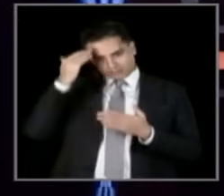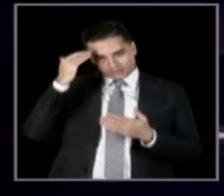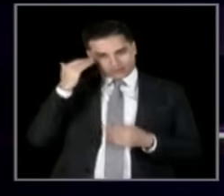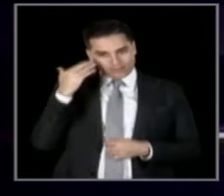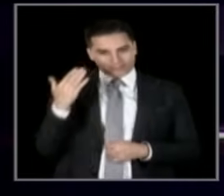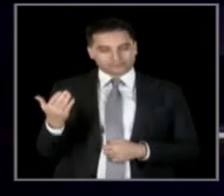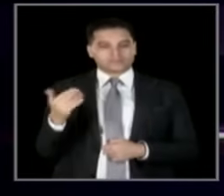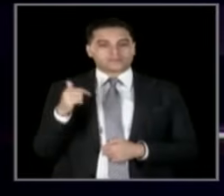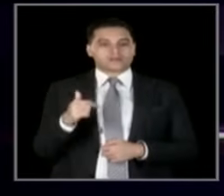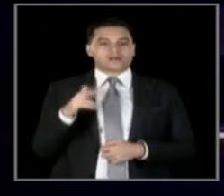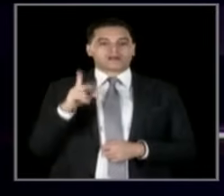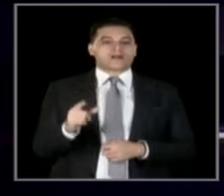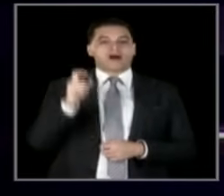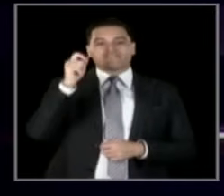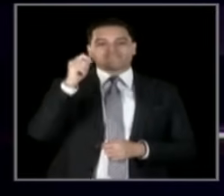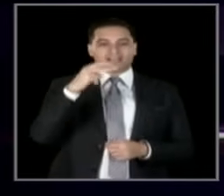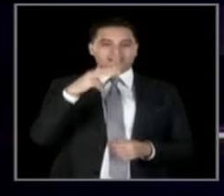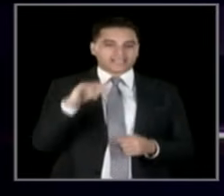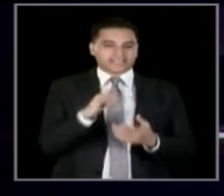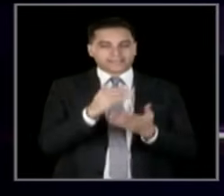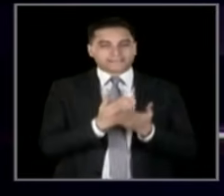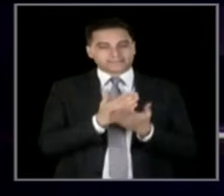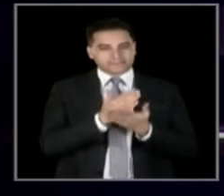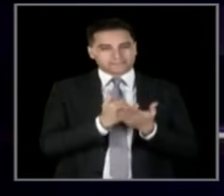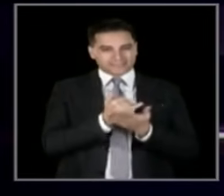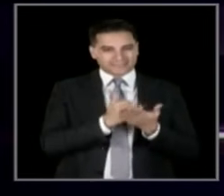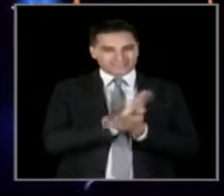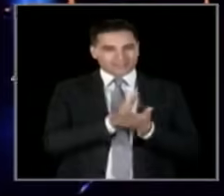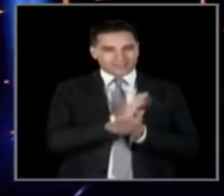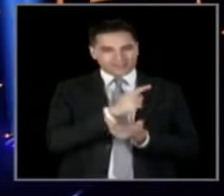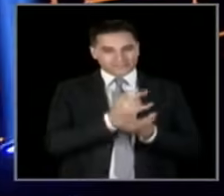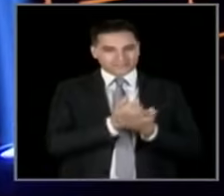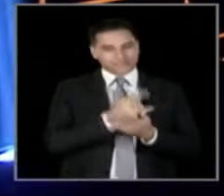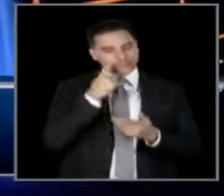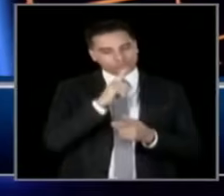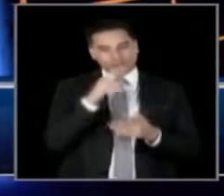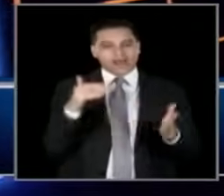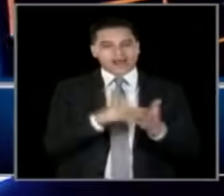الأرمن. الرفعي آخر سؤال في الفقرة، علوم والسؤال هو